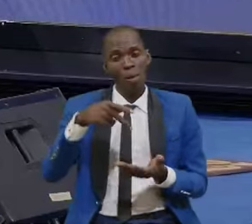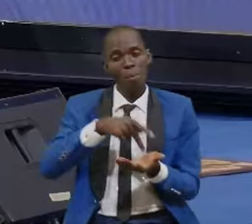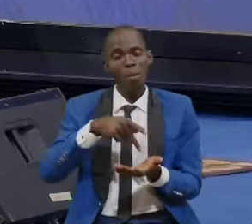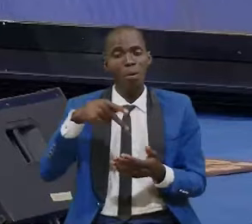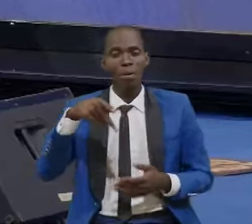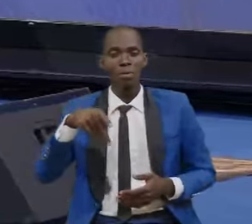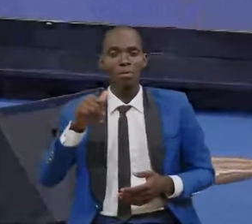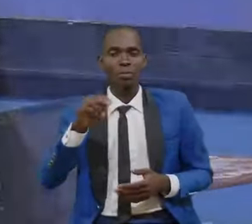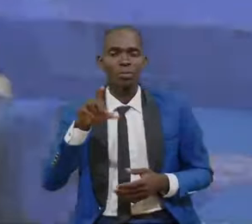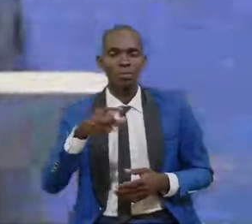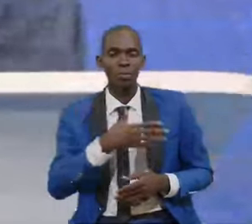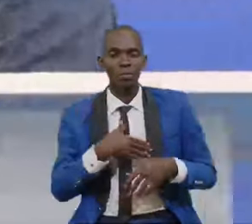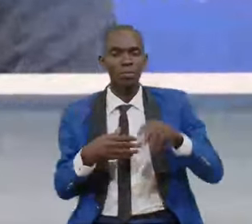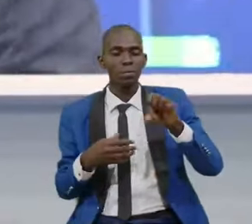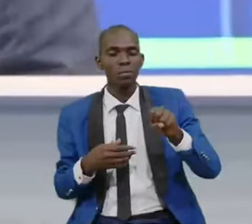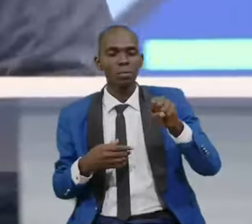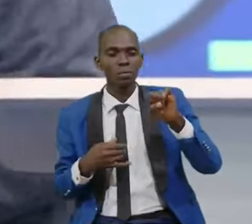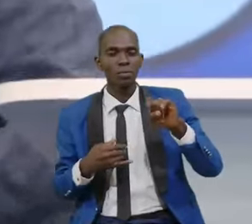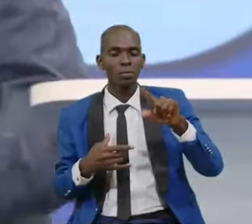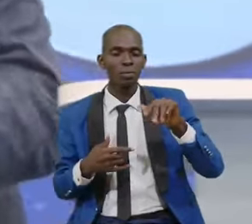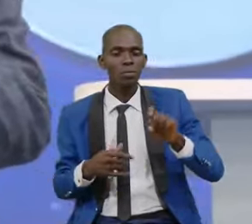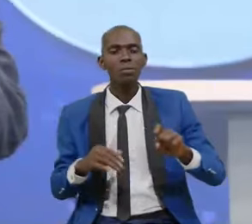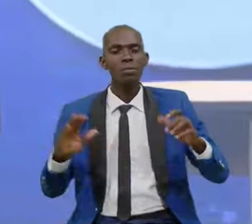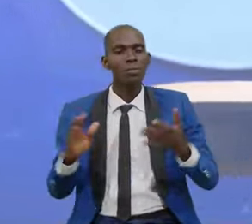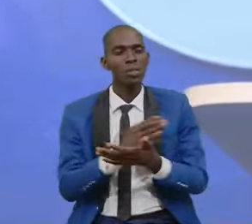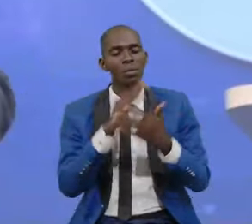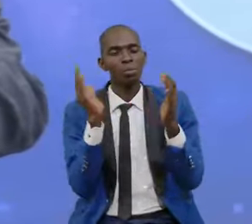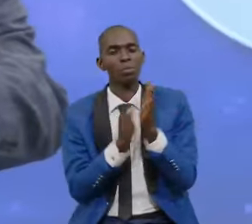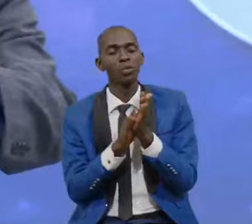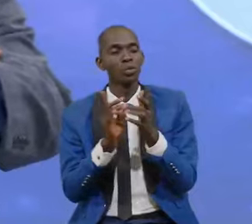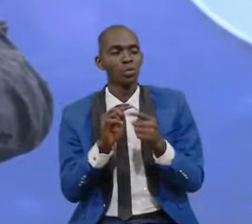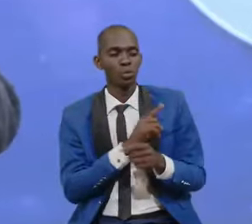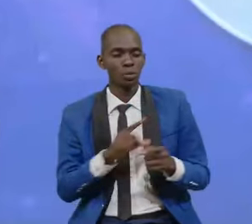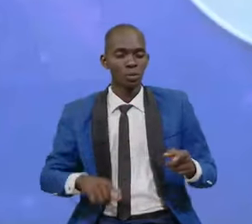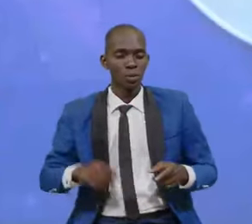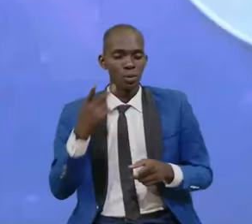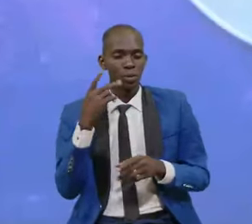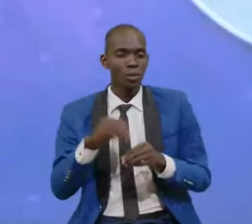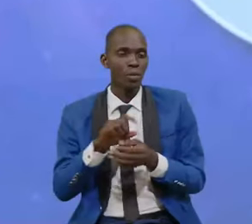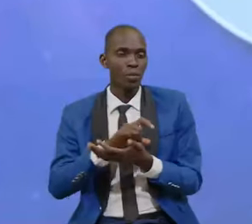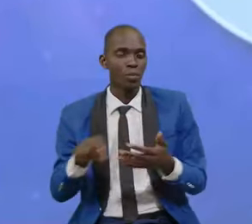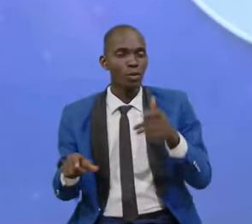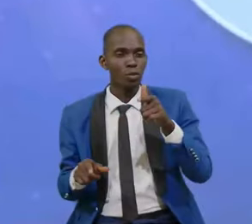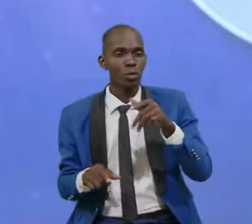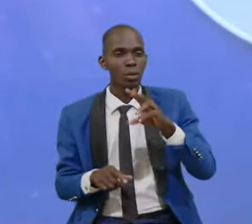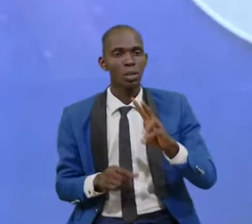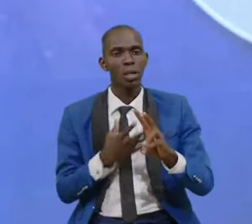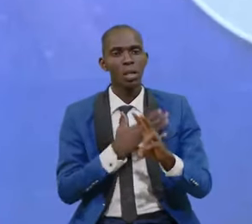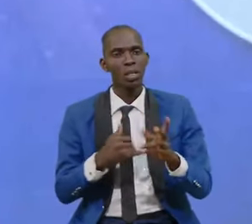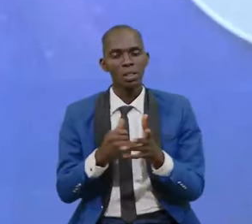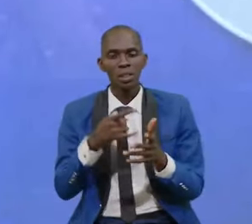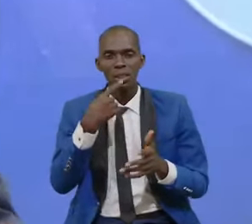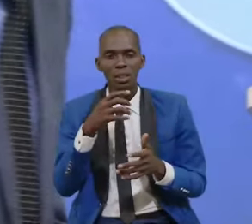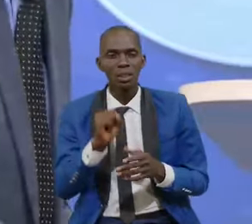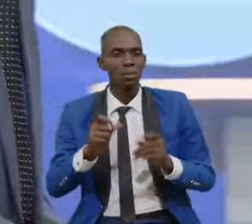Dieu. Et les prisonniers l'entendaient. Verset 26.